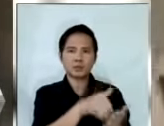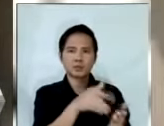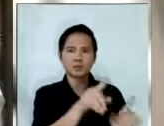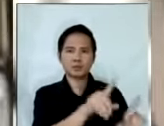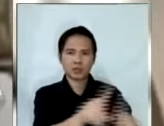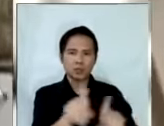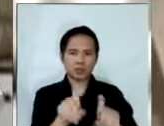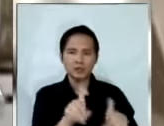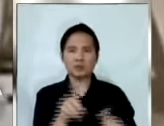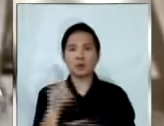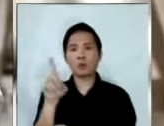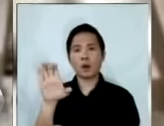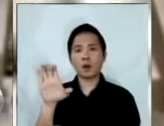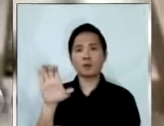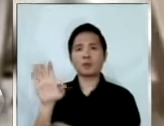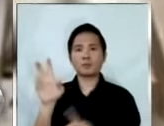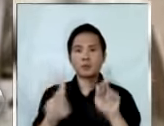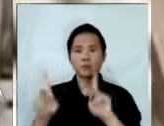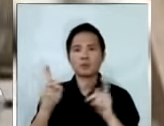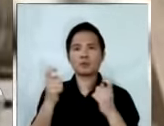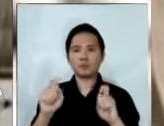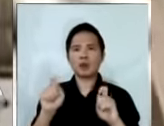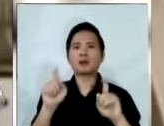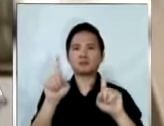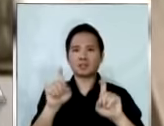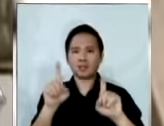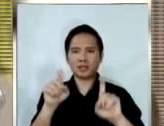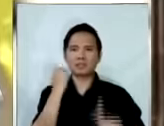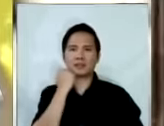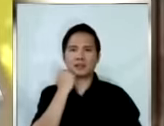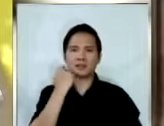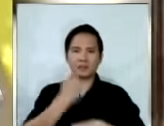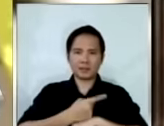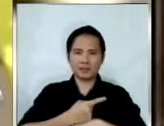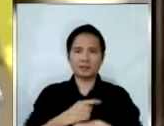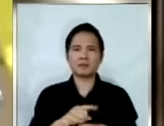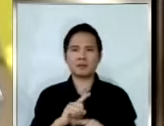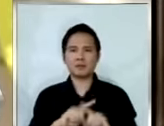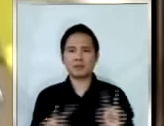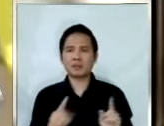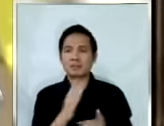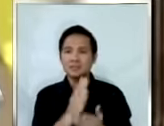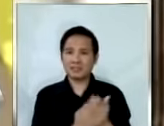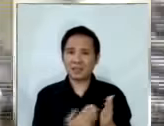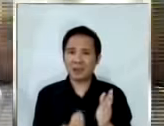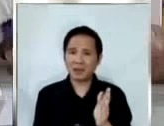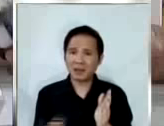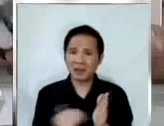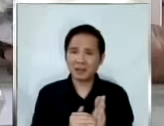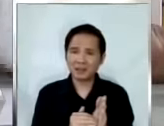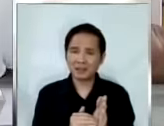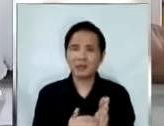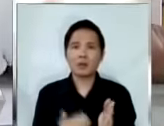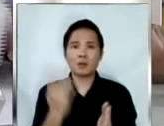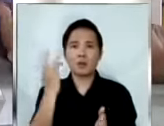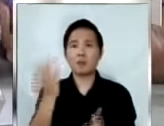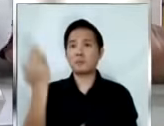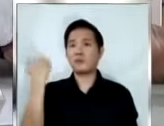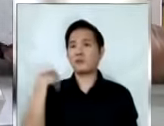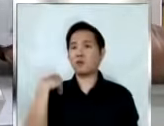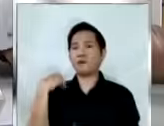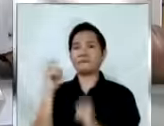araw. Pero ang ilan, may alinlangan daw magpatest ulit. Nagpa-rapid test na raw kasi sila noon. Magkaiba ang